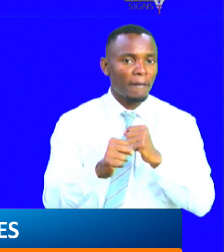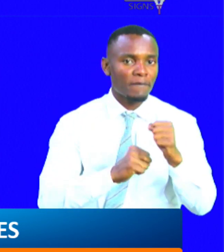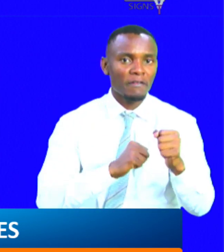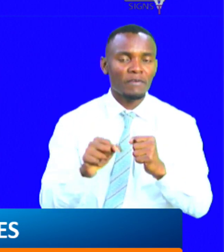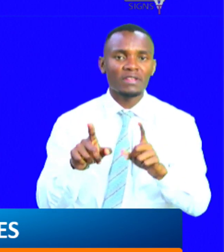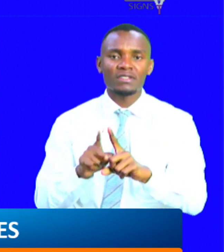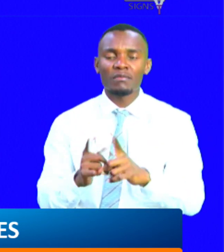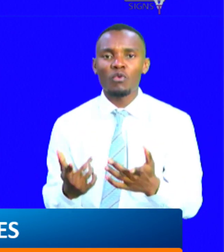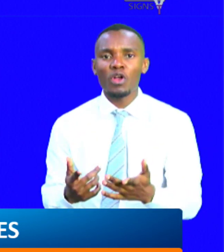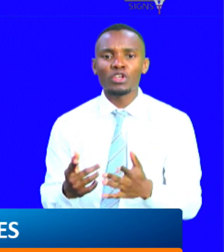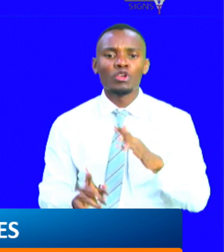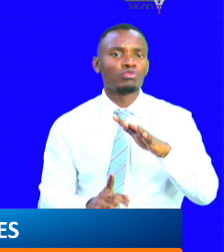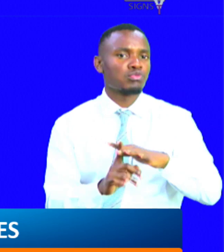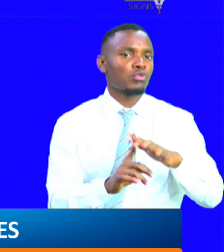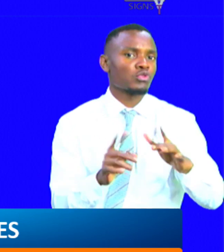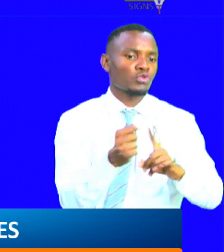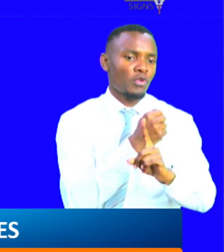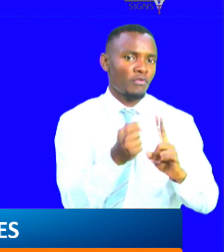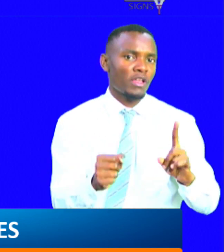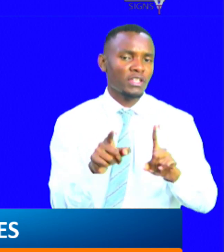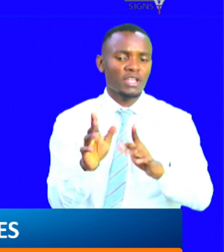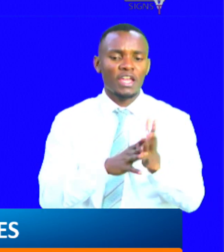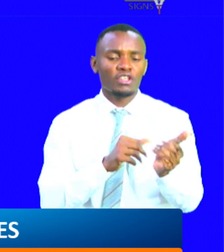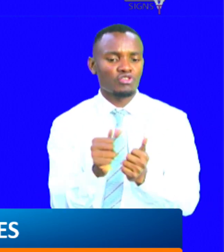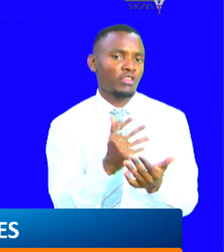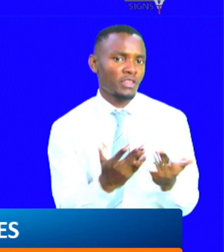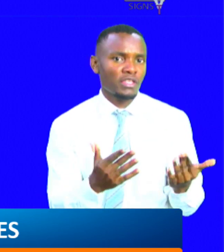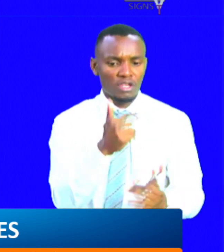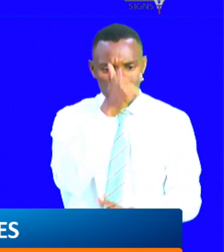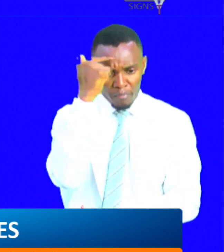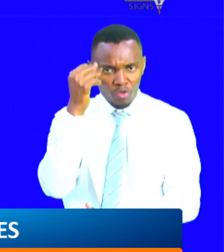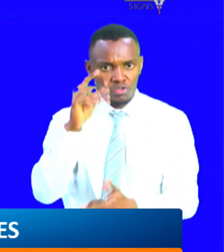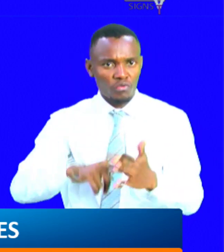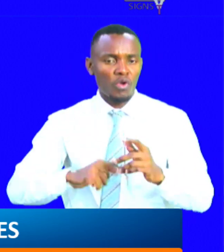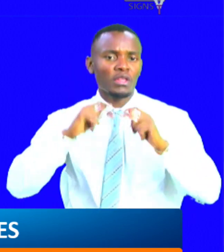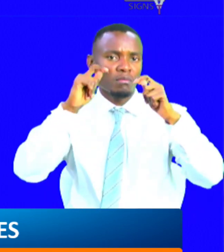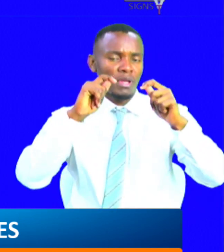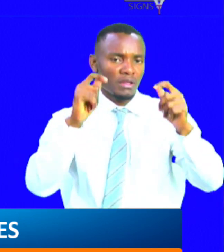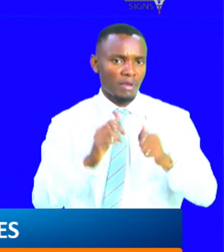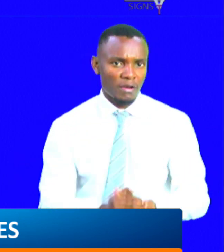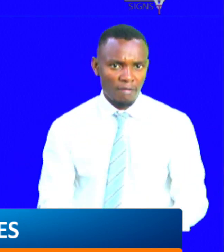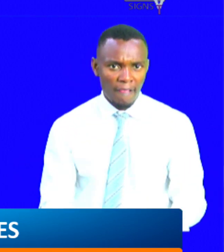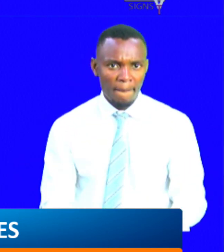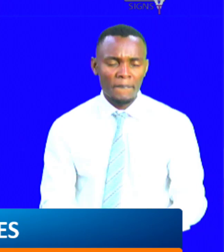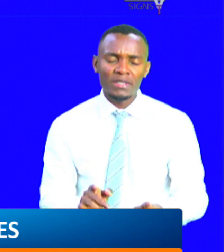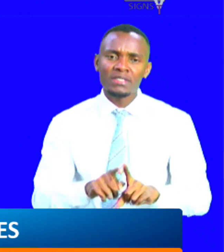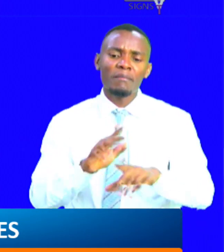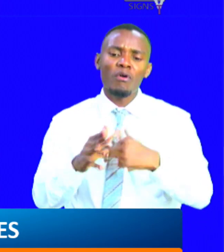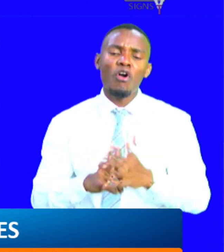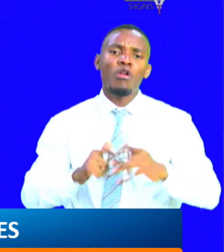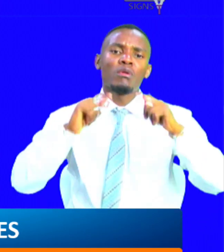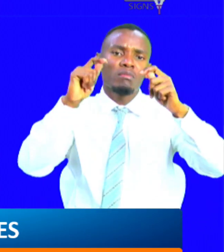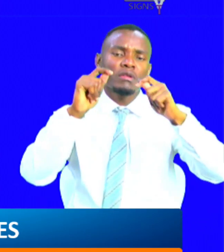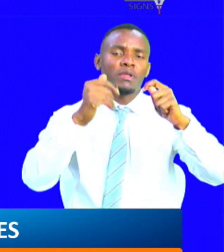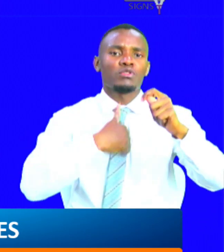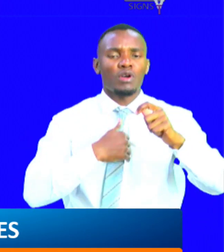fujo, kuharibu mali ati kwa sababu ya maandamano. Maandamano yoyote ikuwe na adabu,